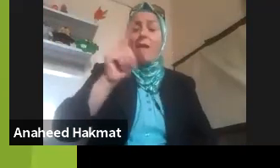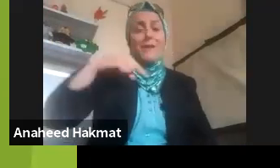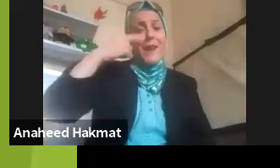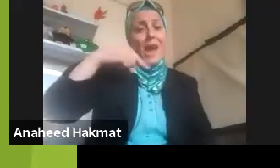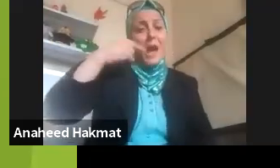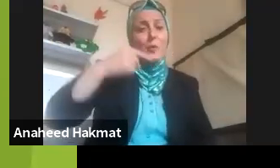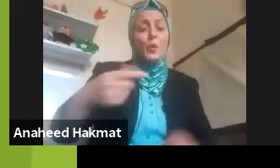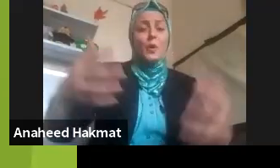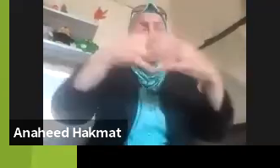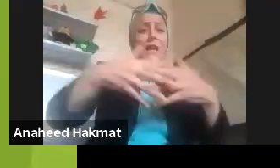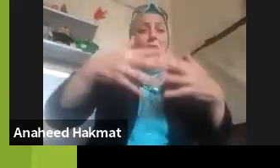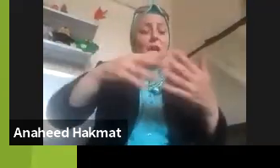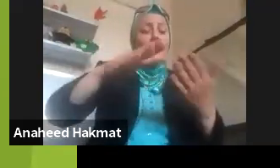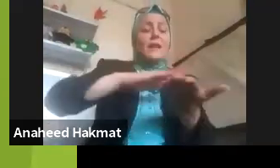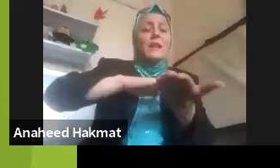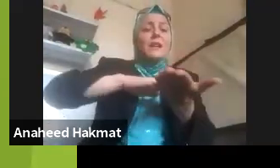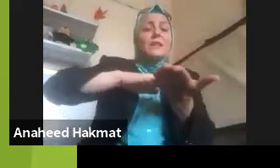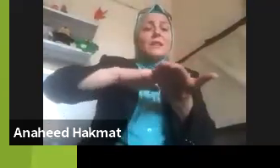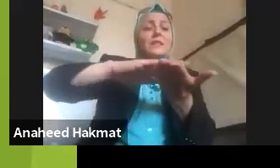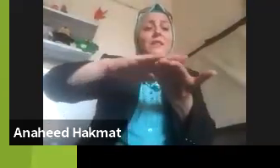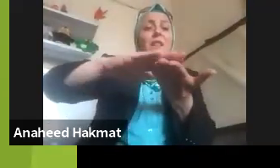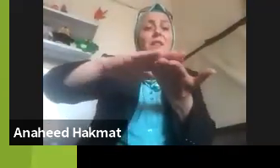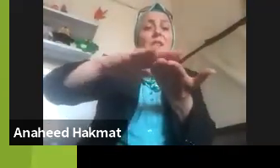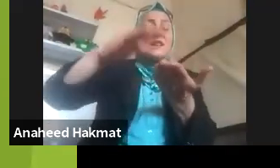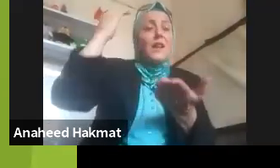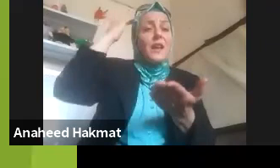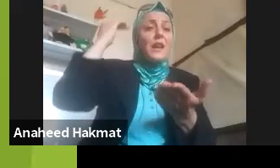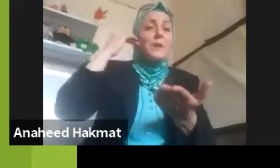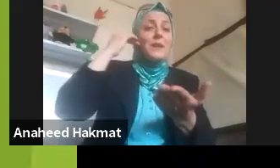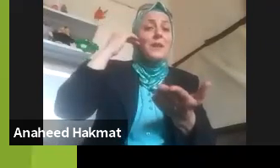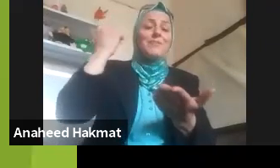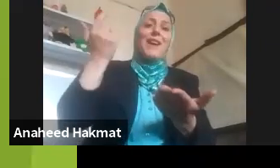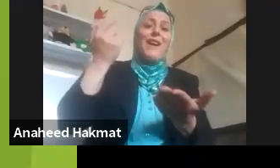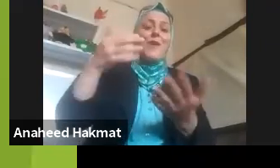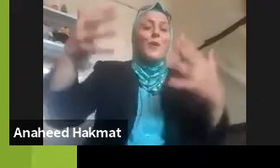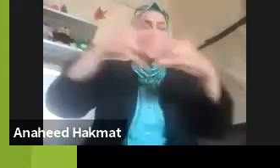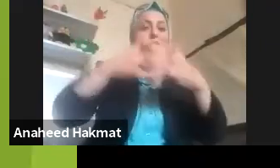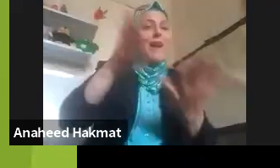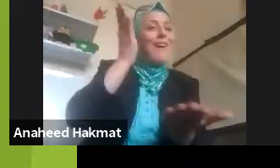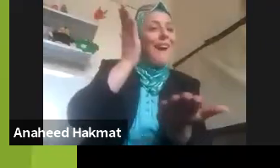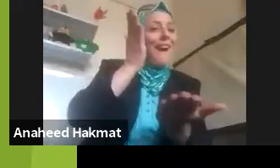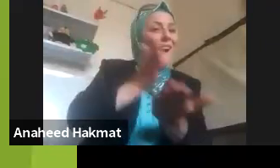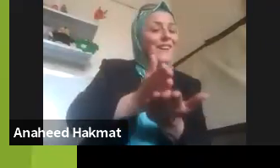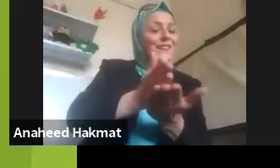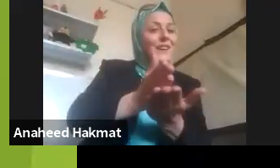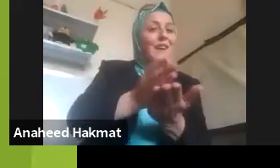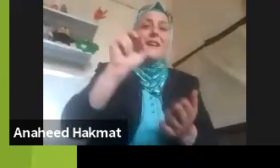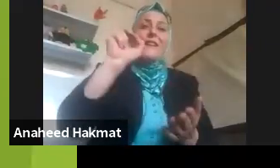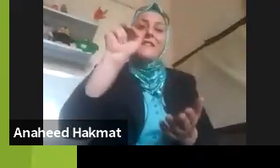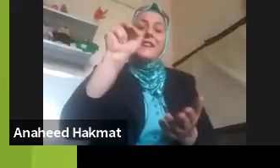سطحي للمرأة، أقول إشراك حقيقي للمرأة في قيمة مضافة